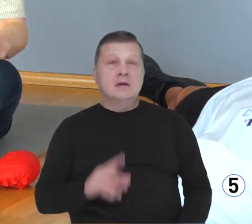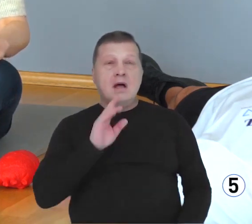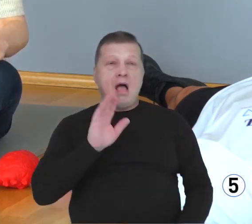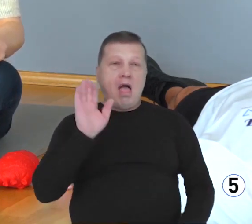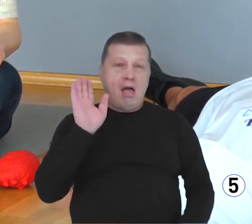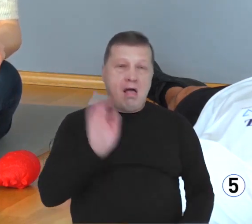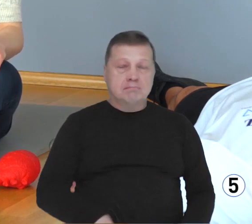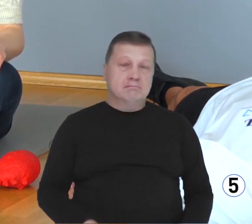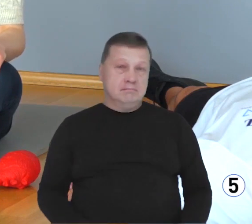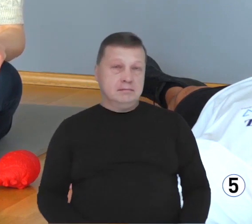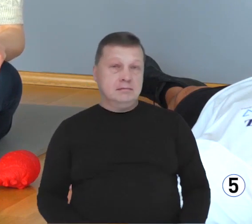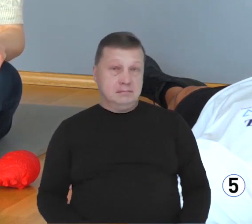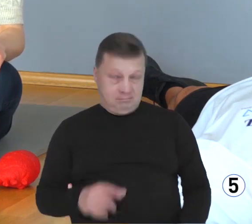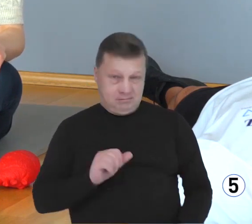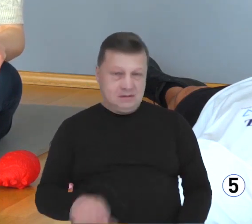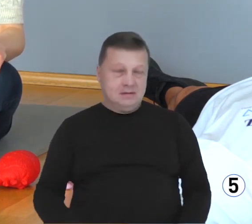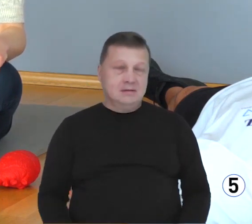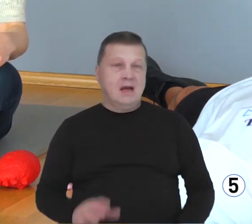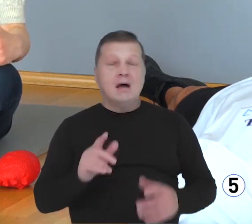to rezygnacja.